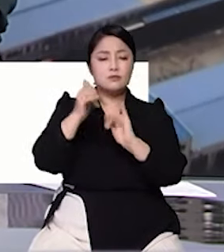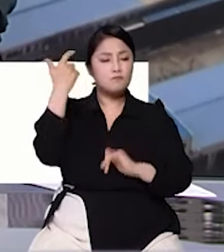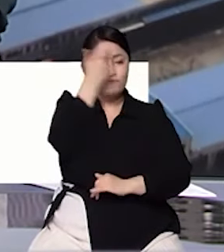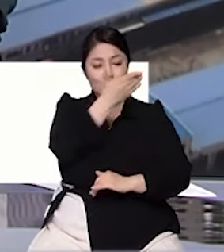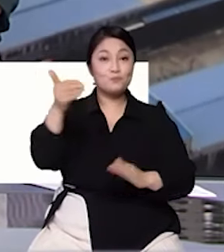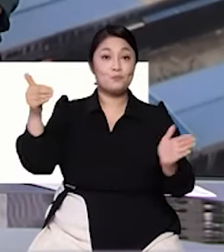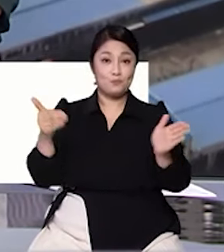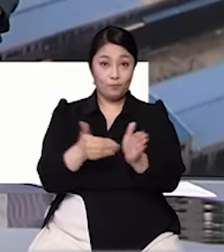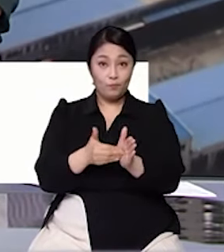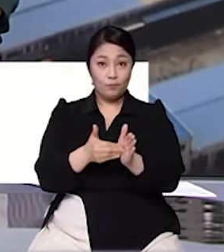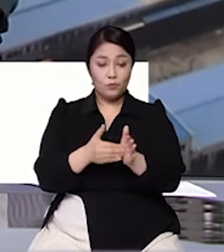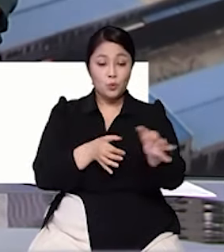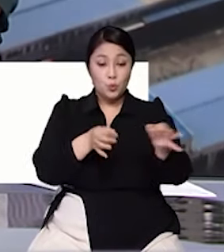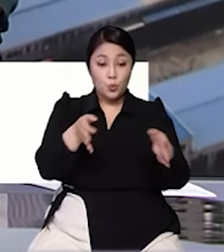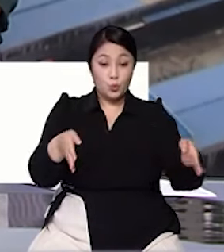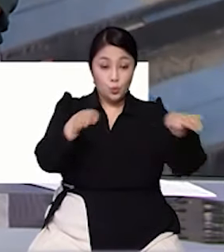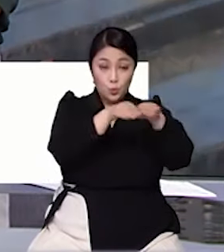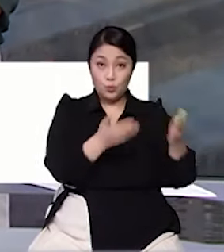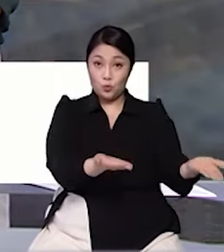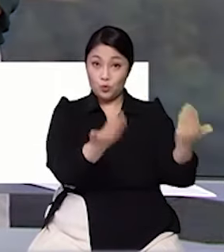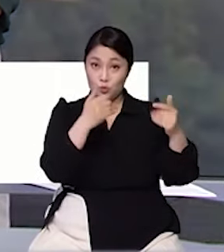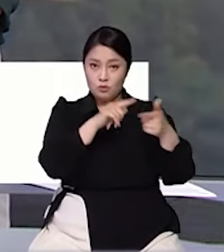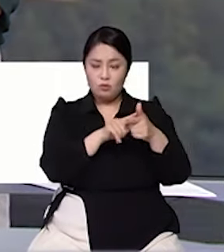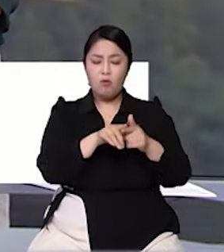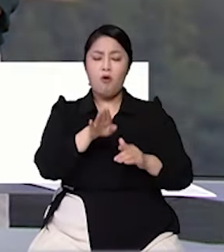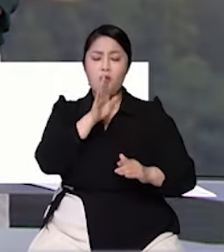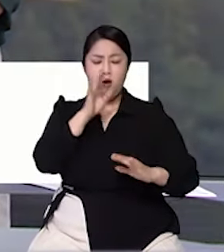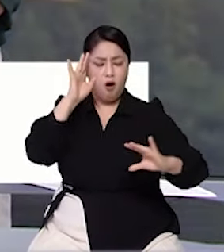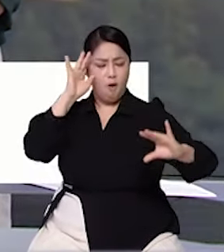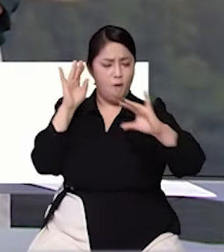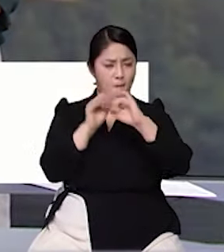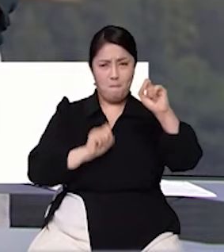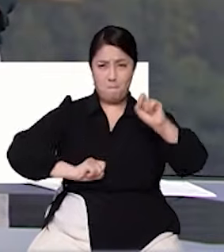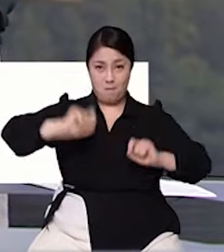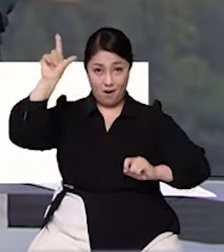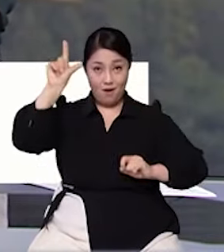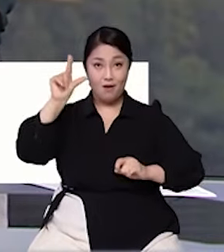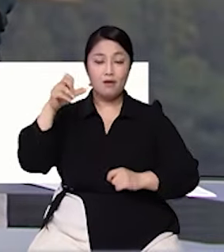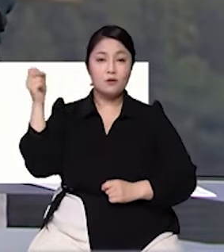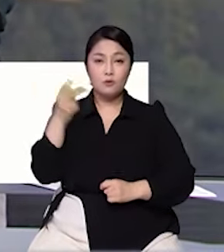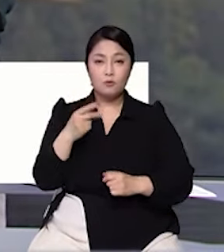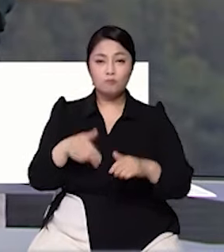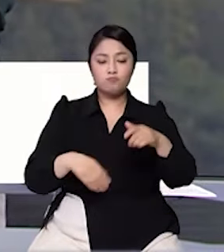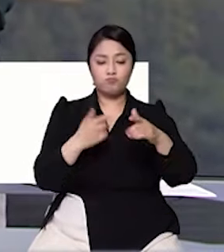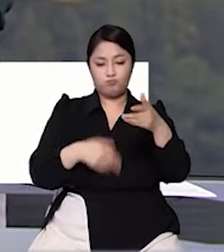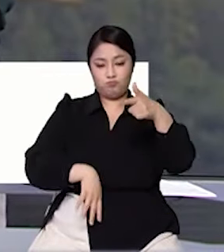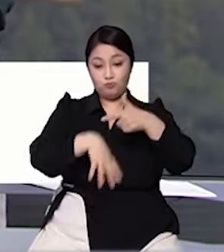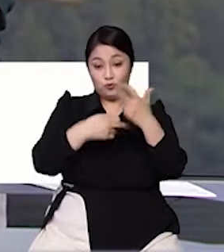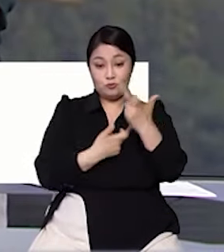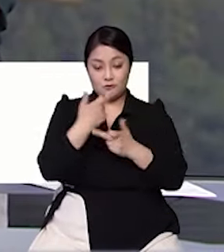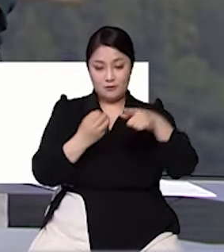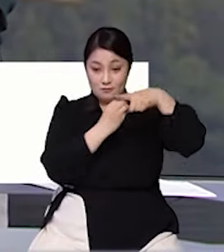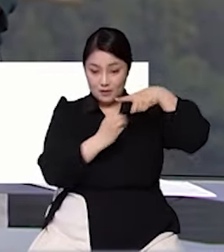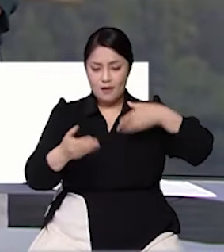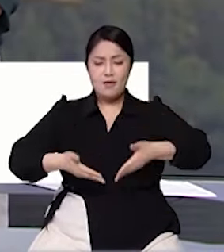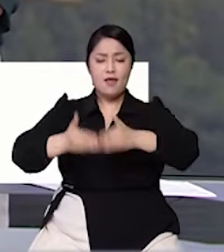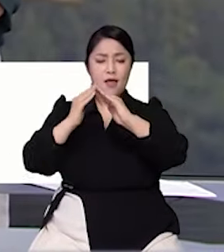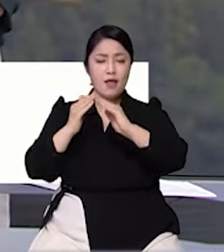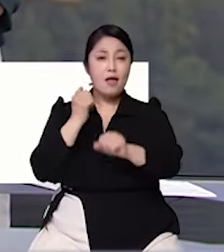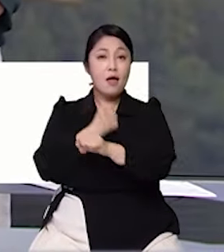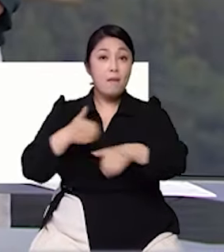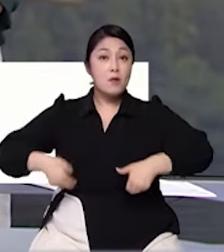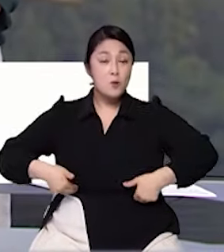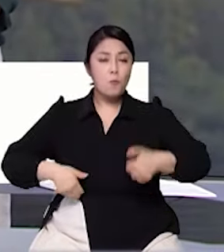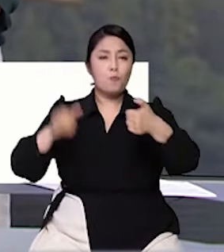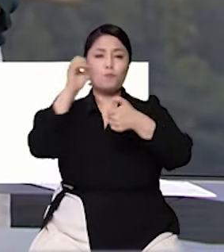들어봤습니다 복합쇼핑몰 유치에 대해 선 압도적으로 찬성 의견이 많았고 무등산 케이블카도 설치해야 한다는 응답이